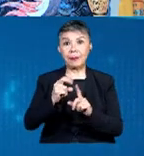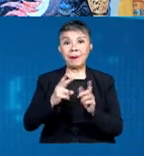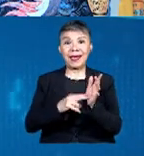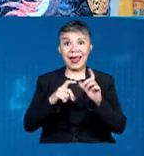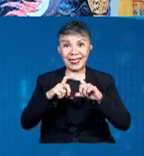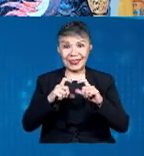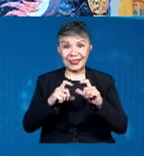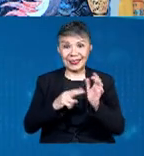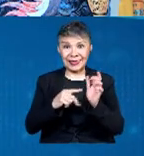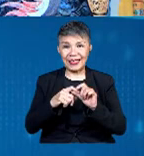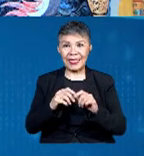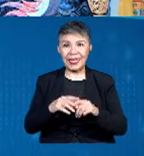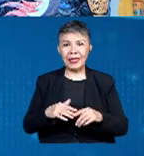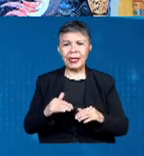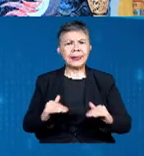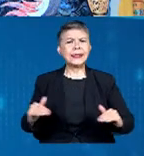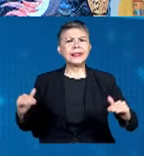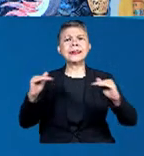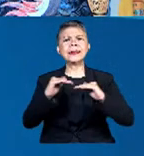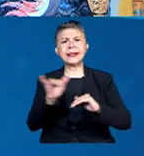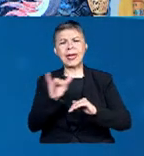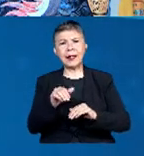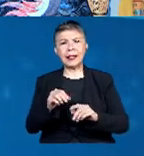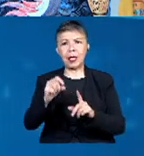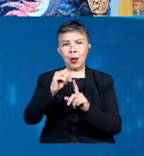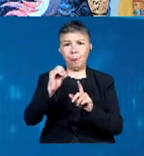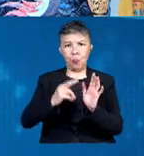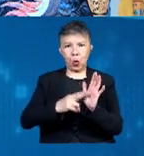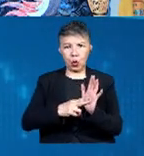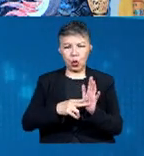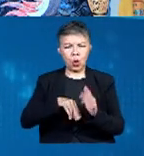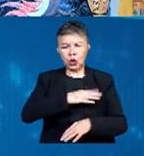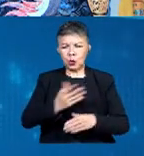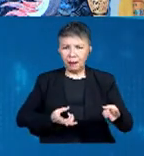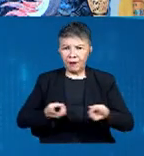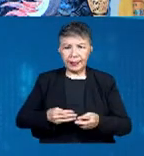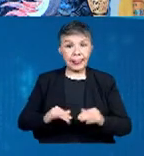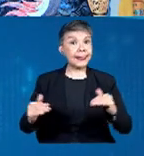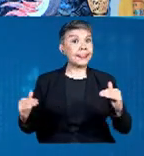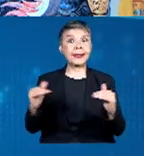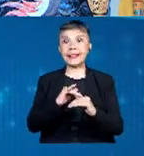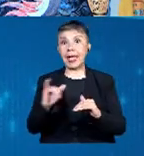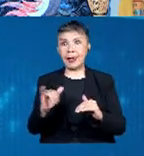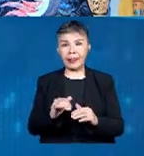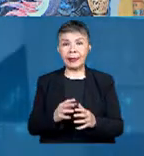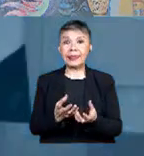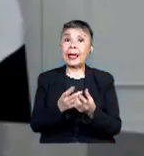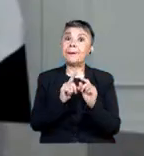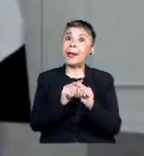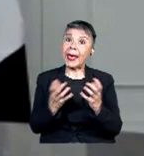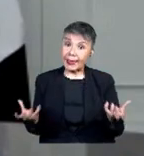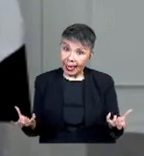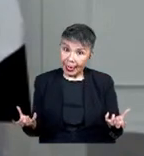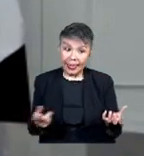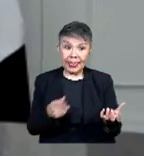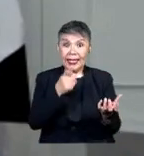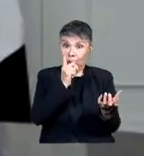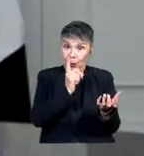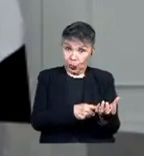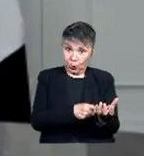antara PON dan Peparnas. Semua kita fasilitasi hal yang sama. Yang membedakan hanya